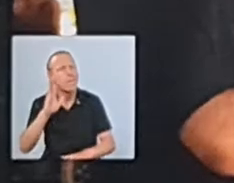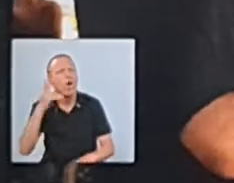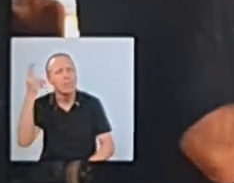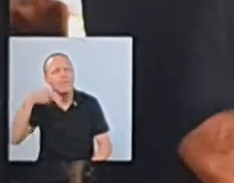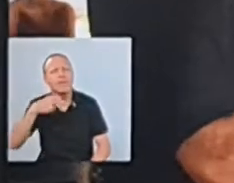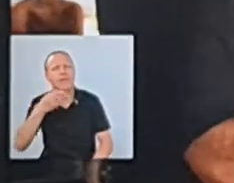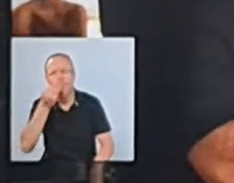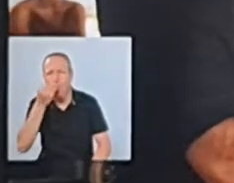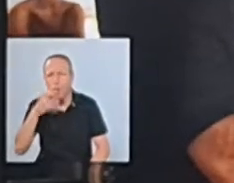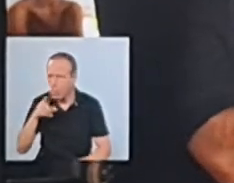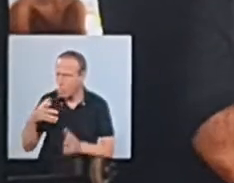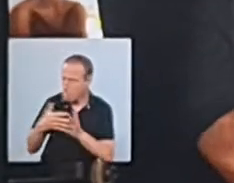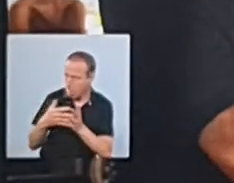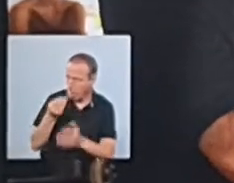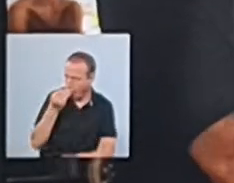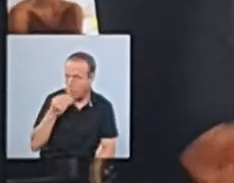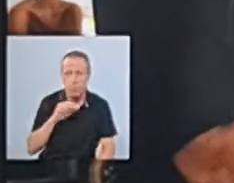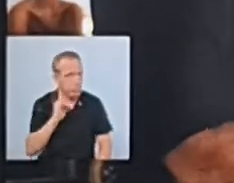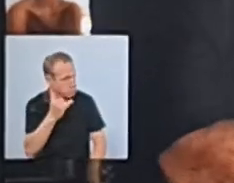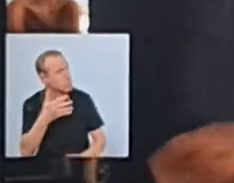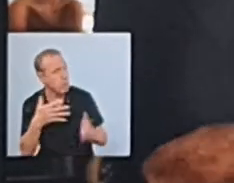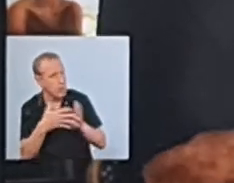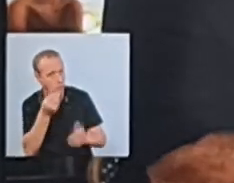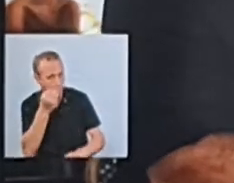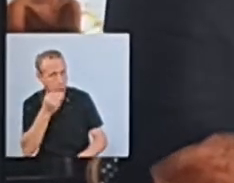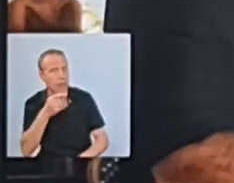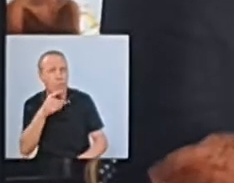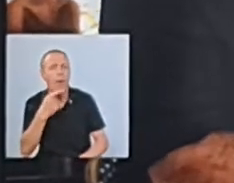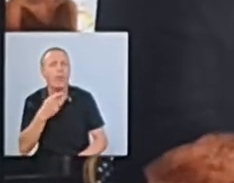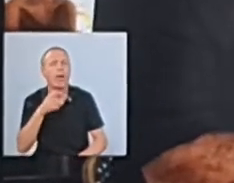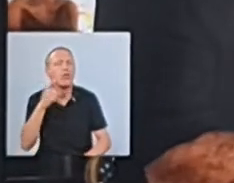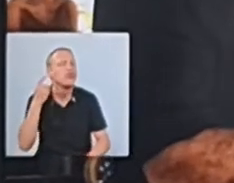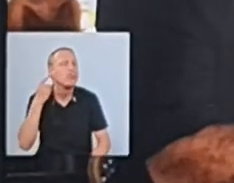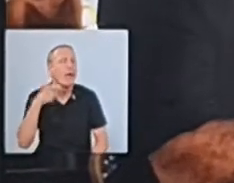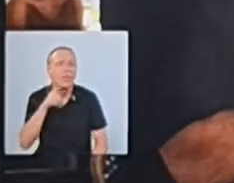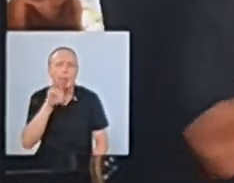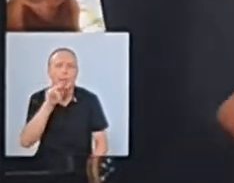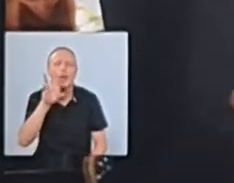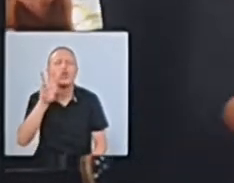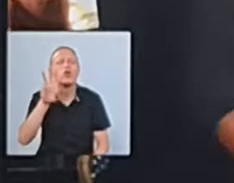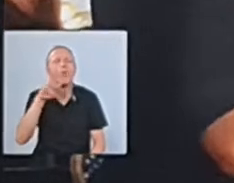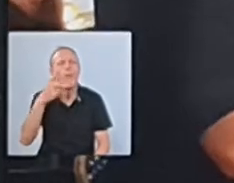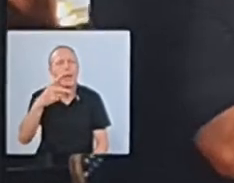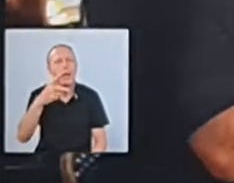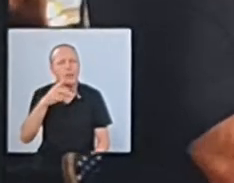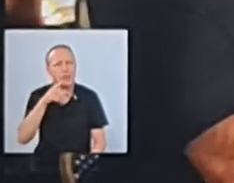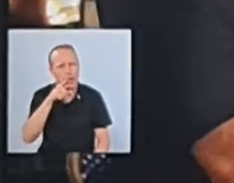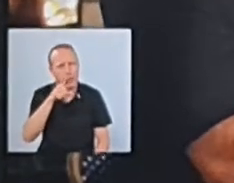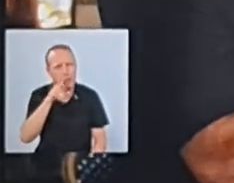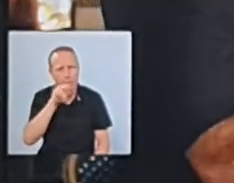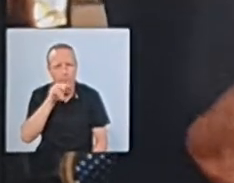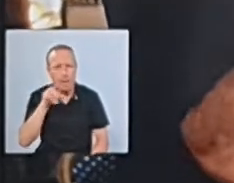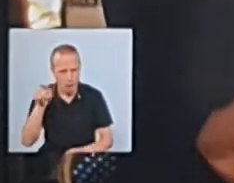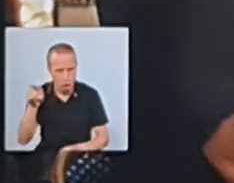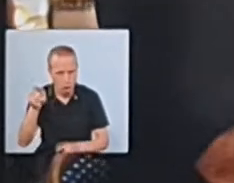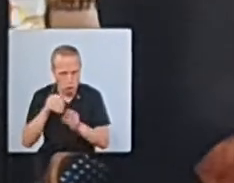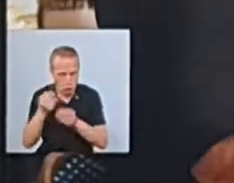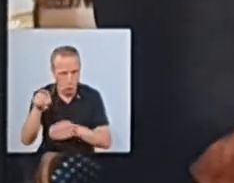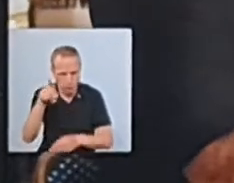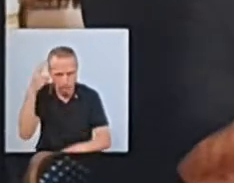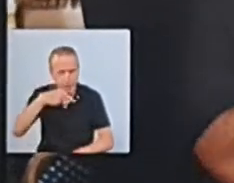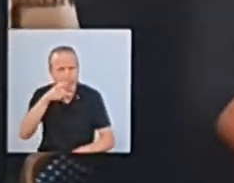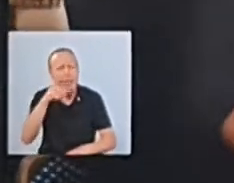לך את האוכל? מה זה בדק לי את האוכל? אז הוא אומר לי, תשמע, כל פעם שאתה מדבר עם שמעון פרנס, אתה לא יודע איתו, אתה מבין, אתה מרגיש אותה